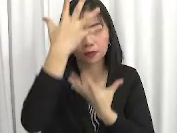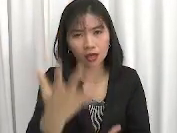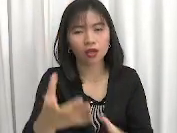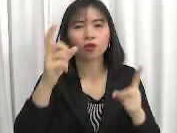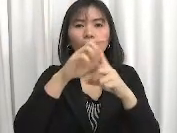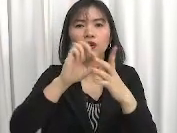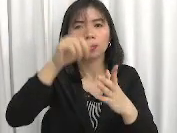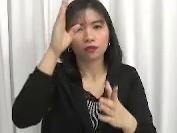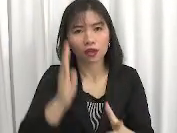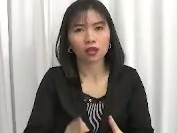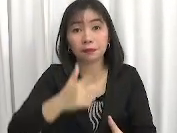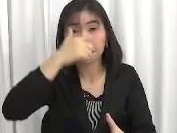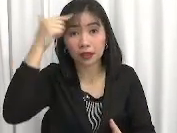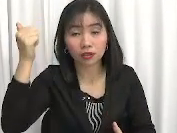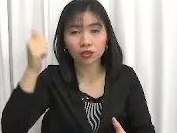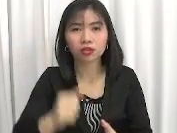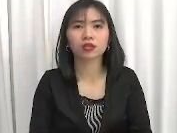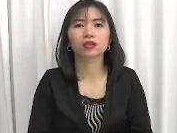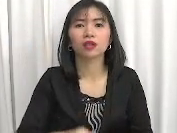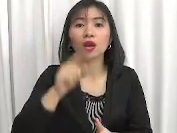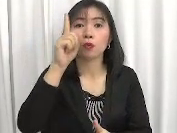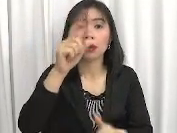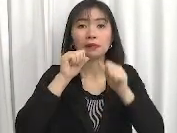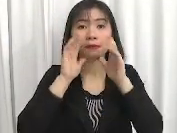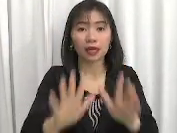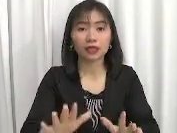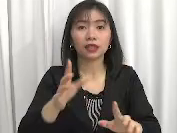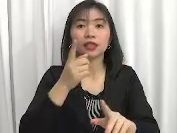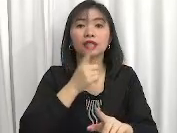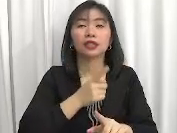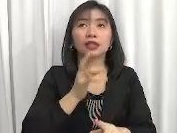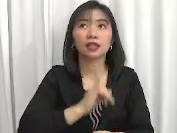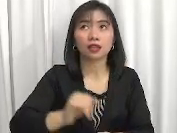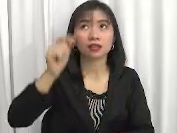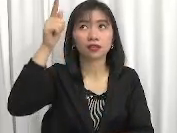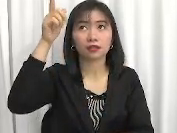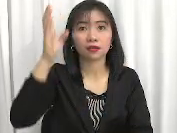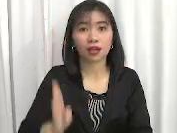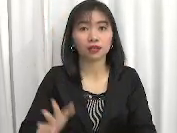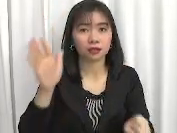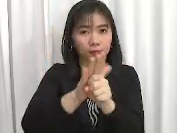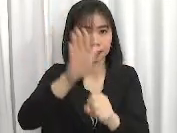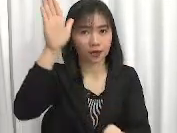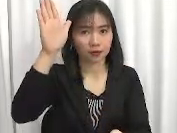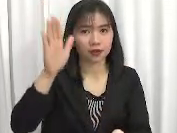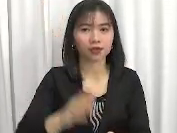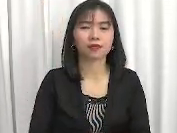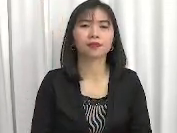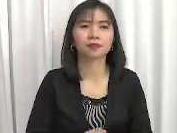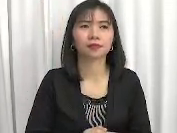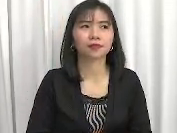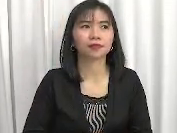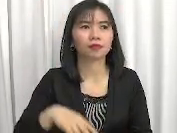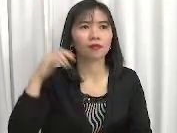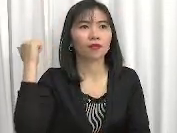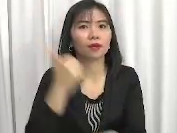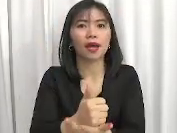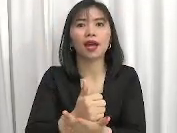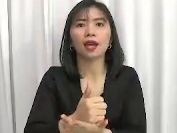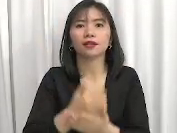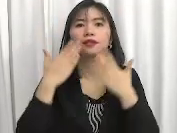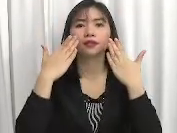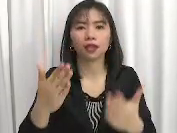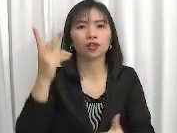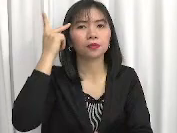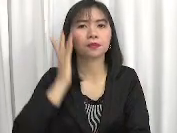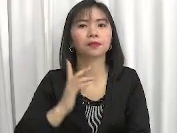Diyos sapagkat ang pagpapala ay ang pangako ng Diyos. Amen. Amen. Thank you, Pastor. Amen, Pastor.